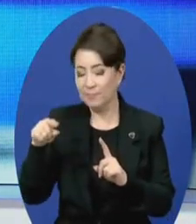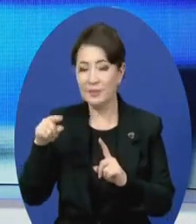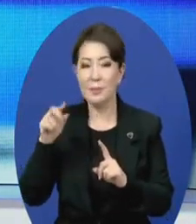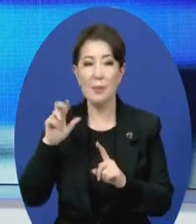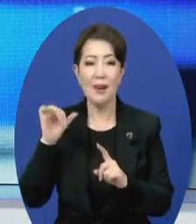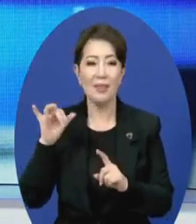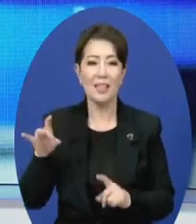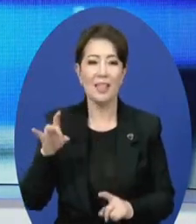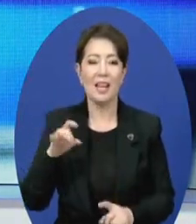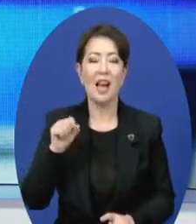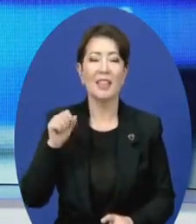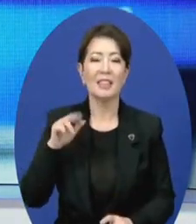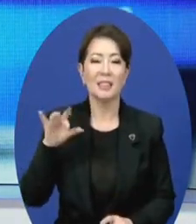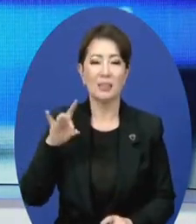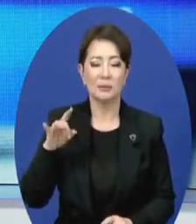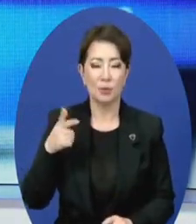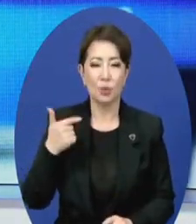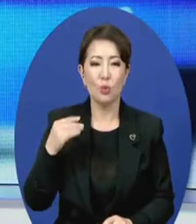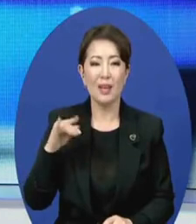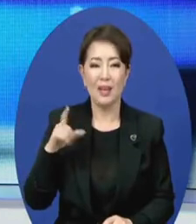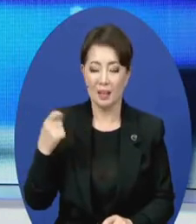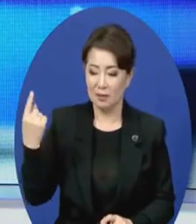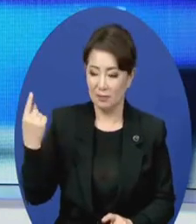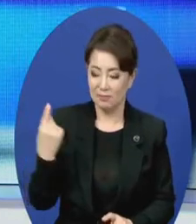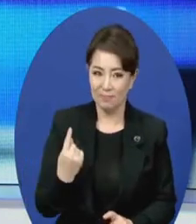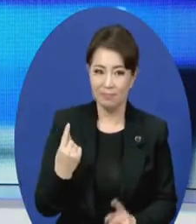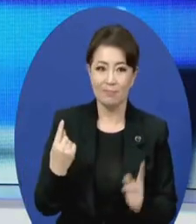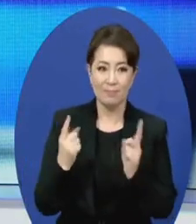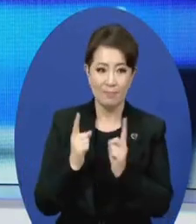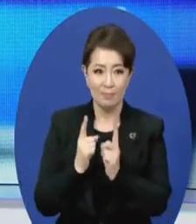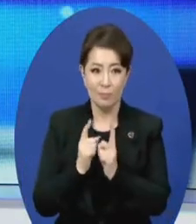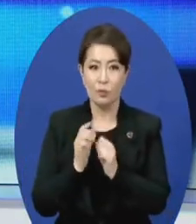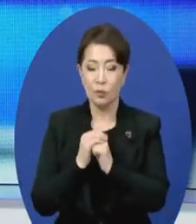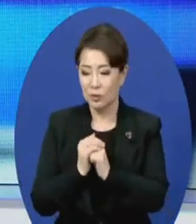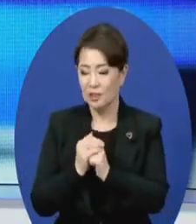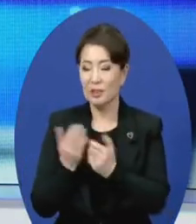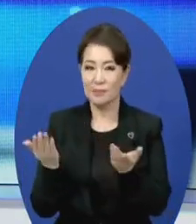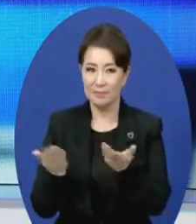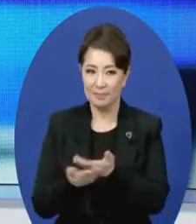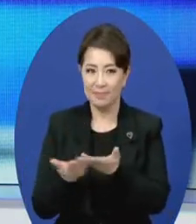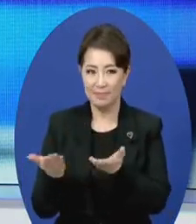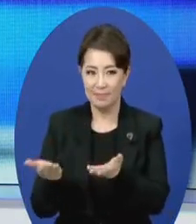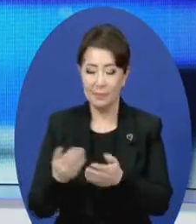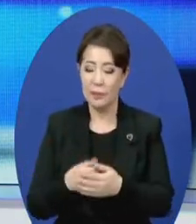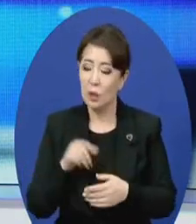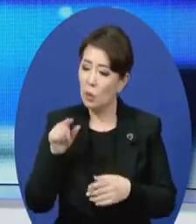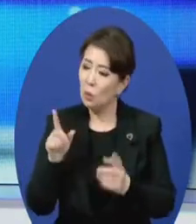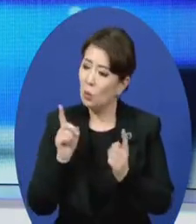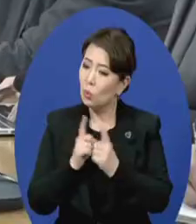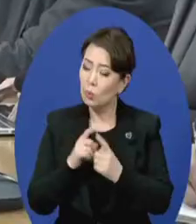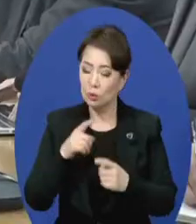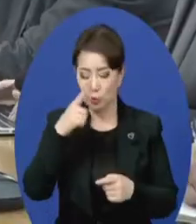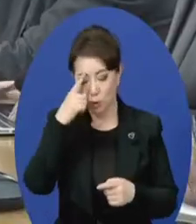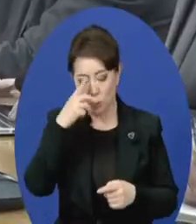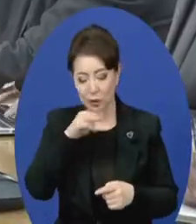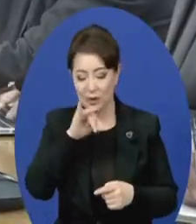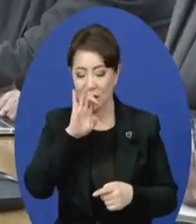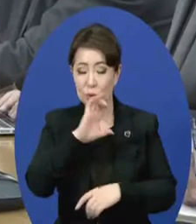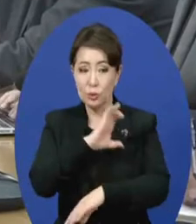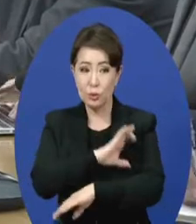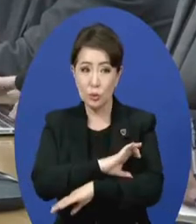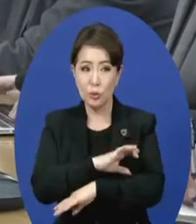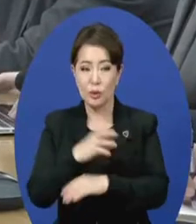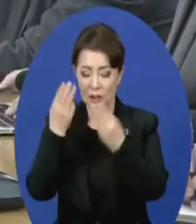Александр Невскийн одонд сансрын нисгэгч гүр аргачаа хүлээн авч уулзсан хүндэтгэл үзүүллээ. Уулзалтын үеэр Монгол Улсын Их Сургууль Шинжлэх ухааны